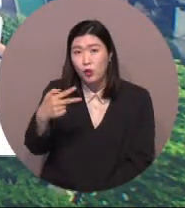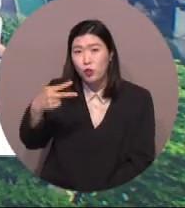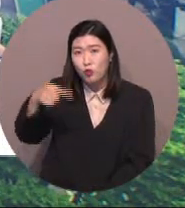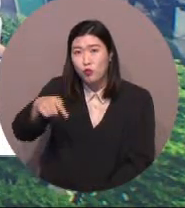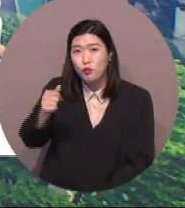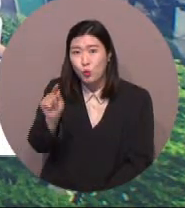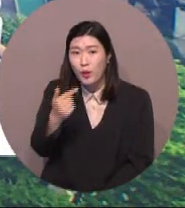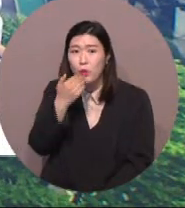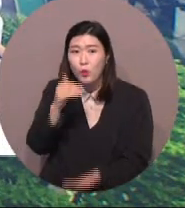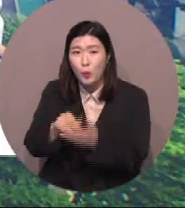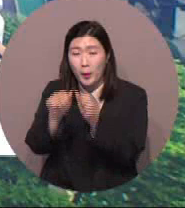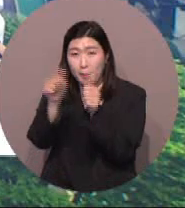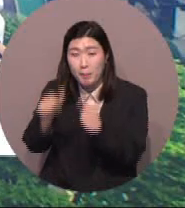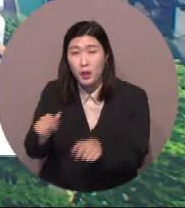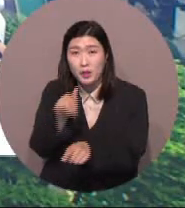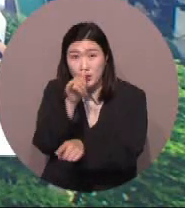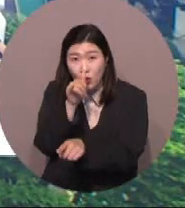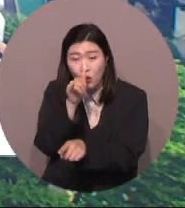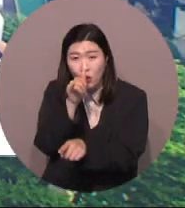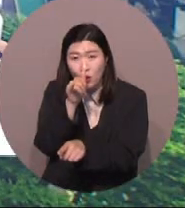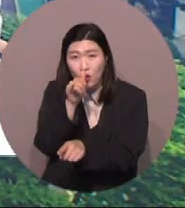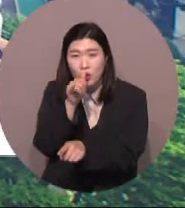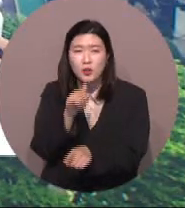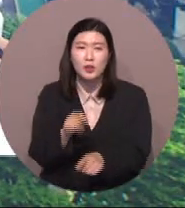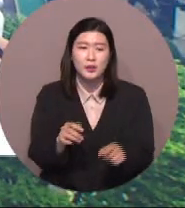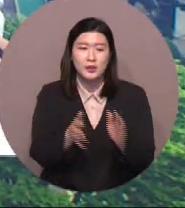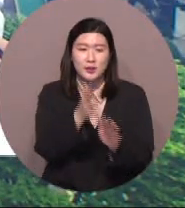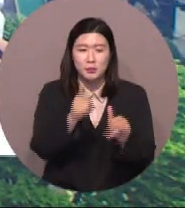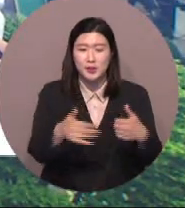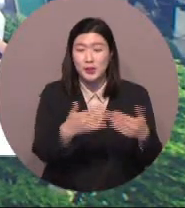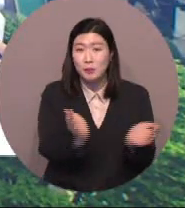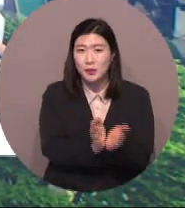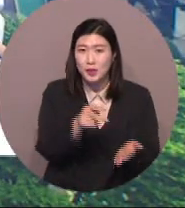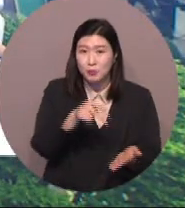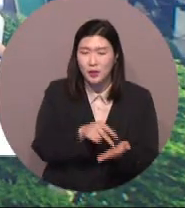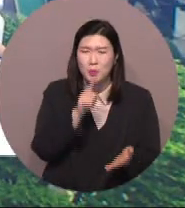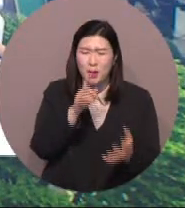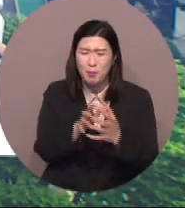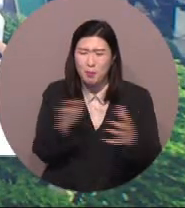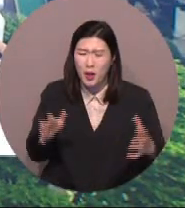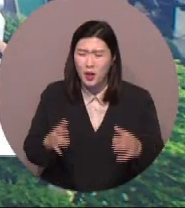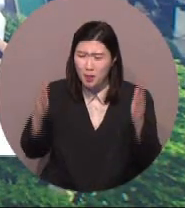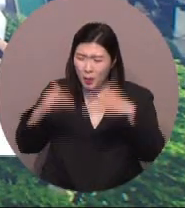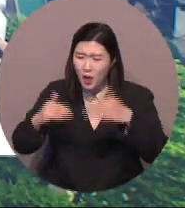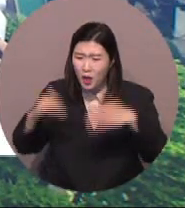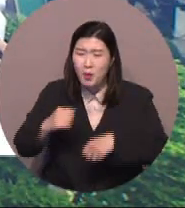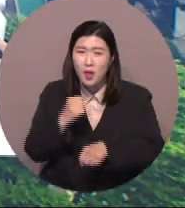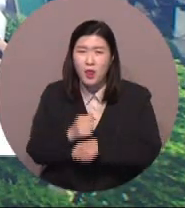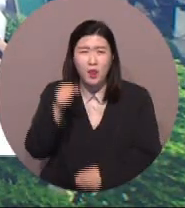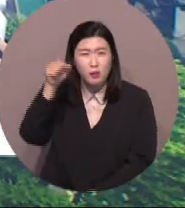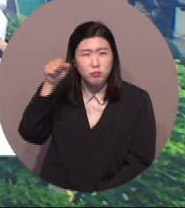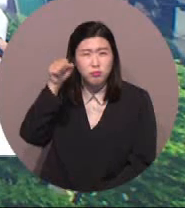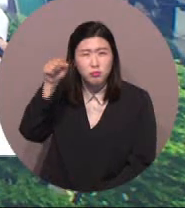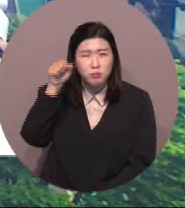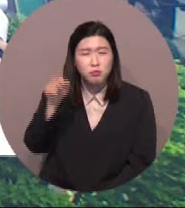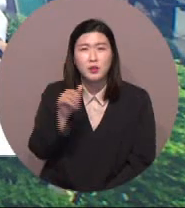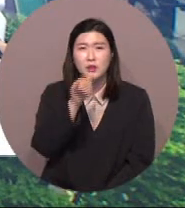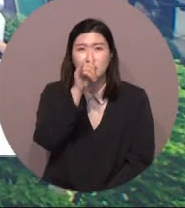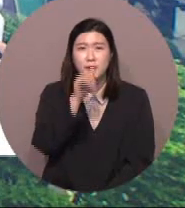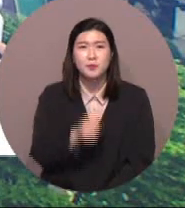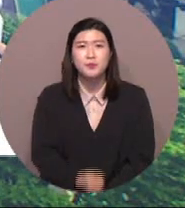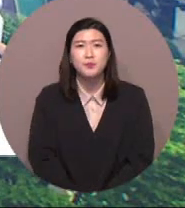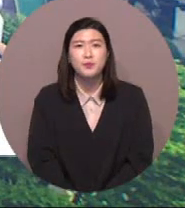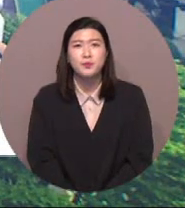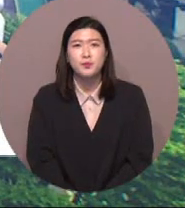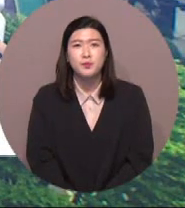설치되어 있다는 사실이 최근 알려지면서 시민단체를 중심으로 철거 요구 목소리가 커지고 있습니다 윤용선 기자